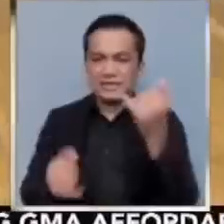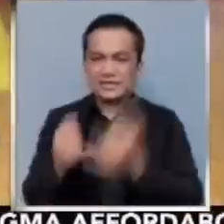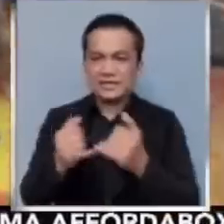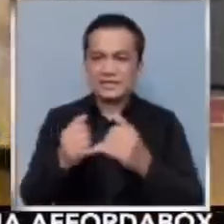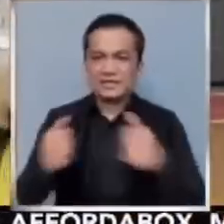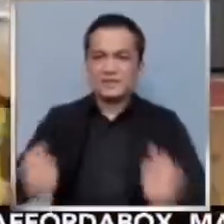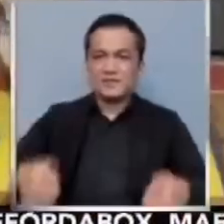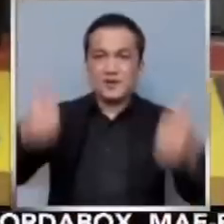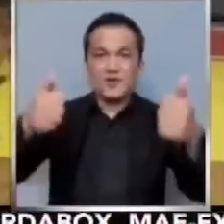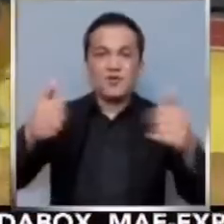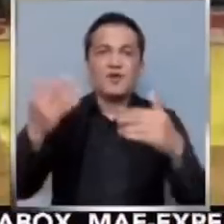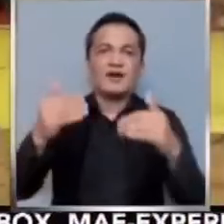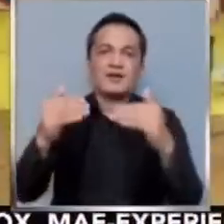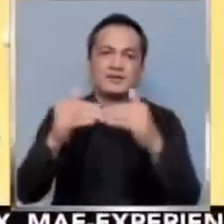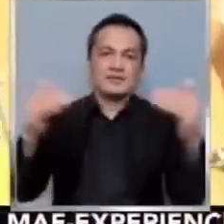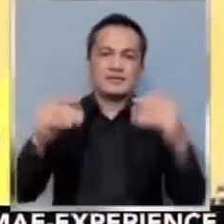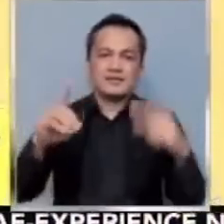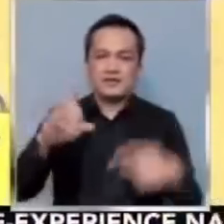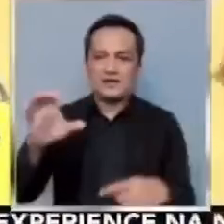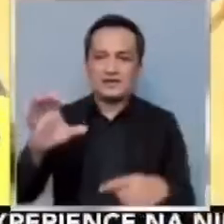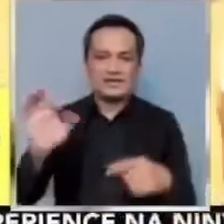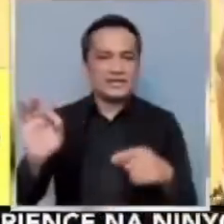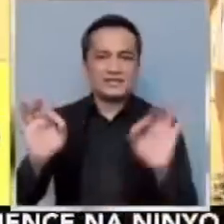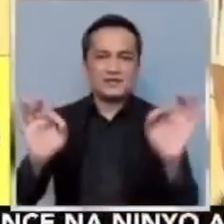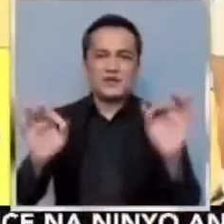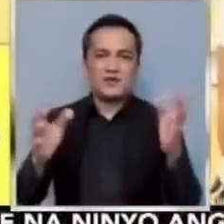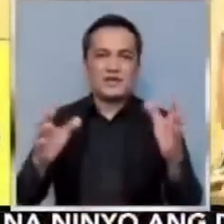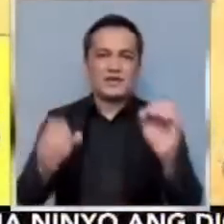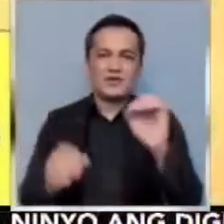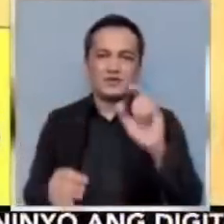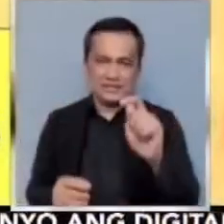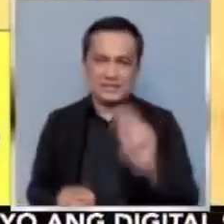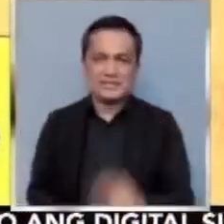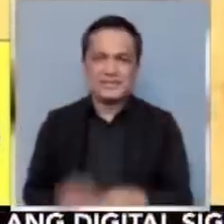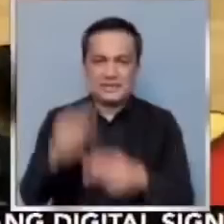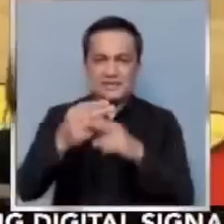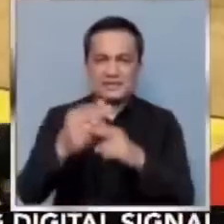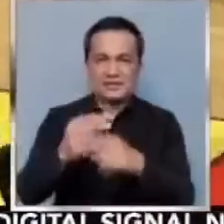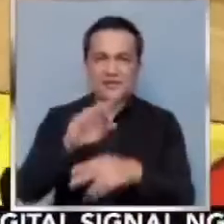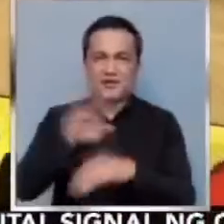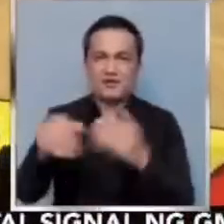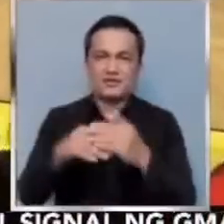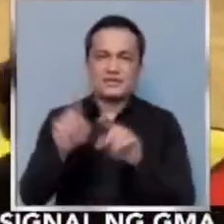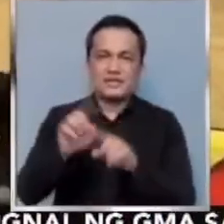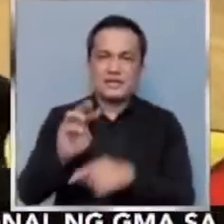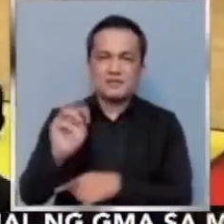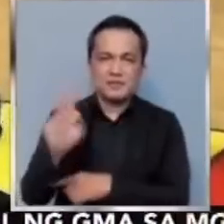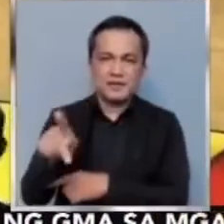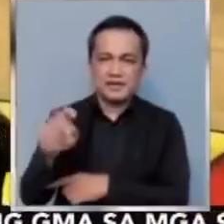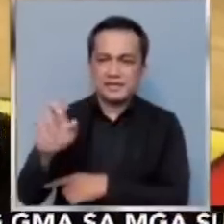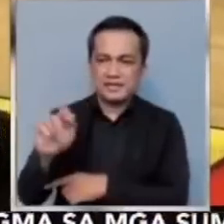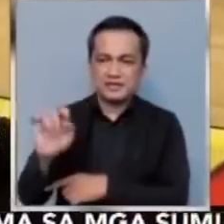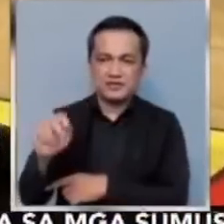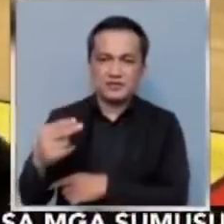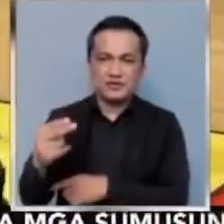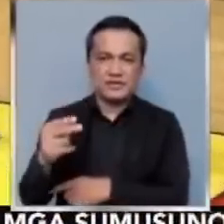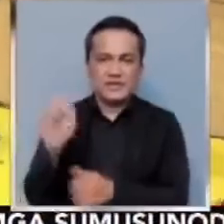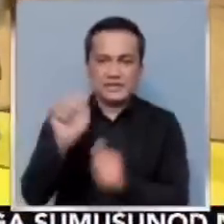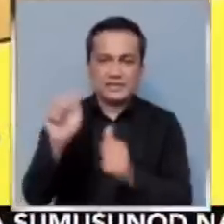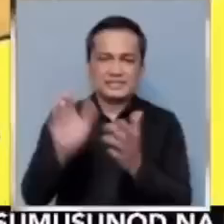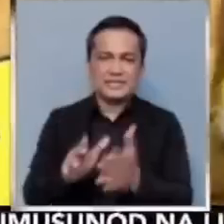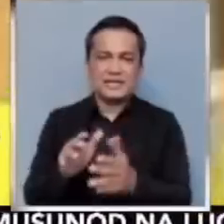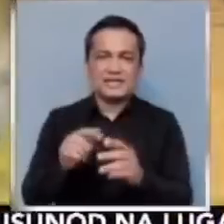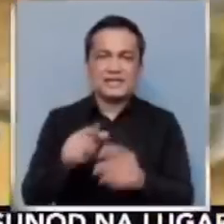tied sila sa 109 at wala ng overtime. Pinangalan ng All-Star MVP si Enoch Valdez habang Celebrity MVP naman si Chef Jose